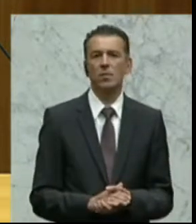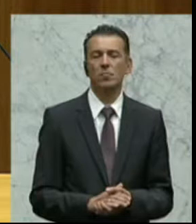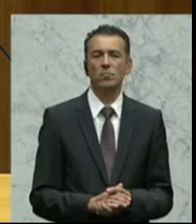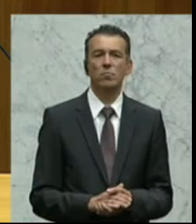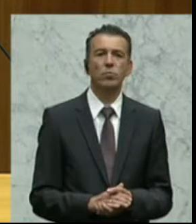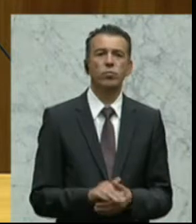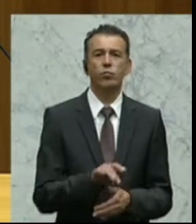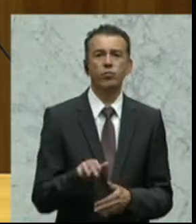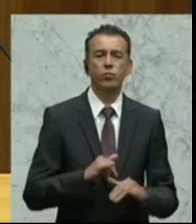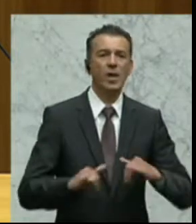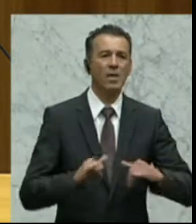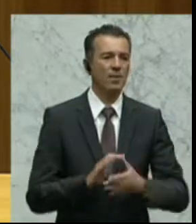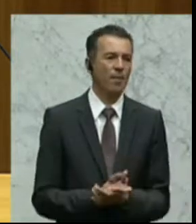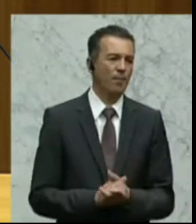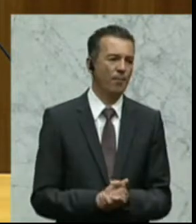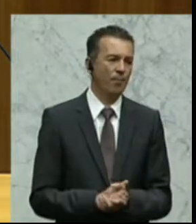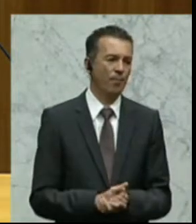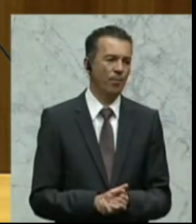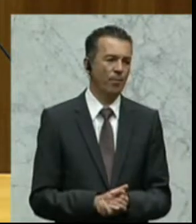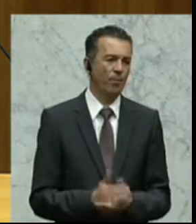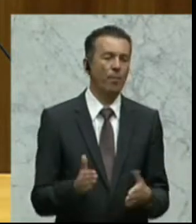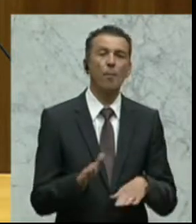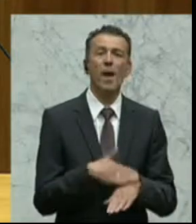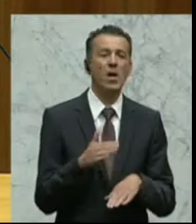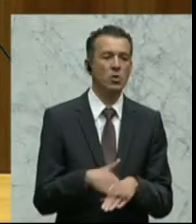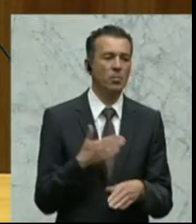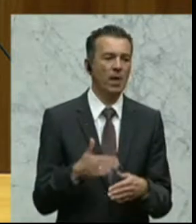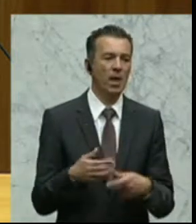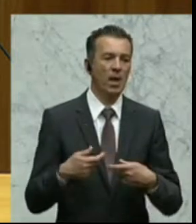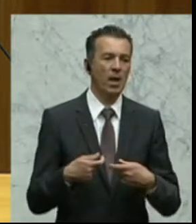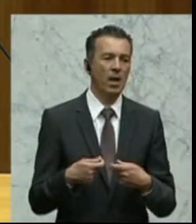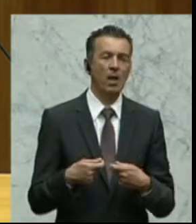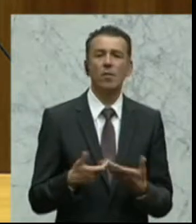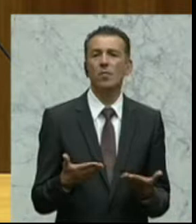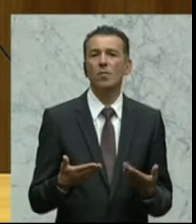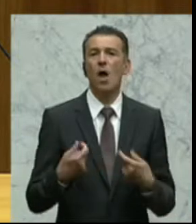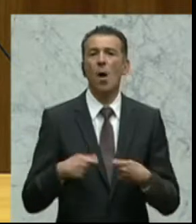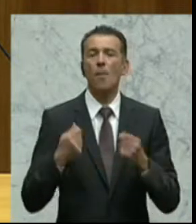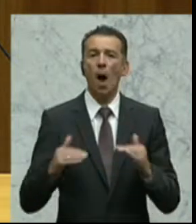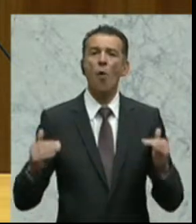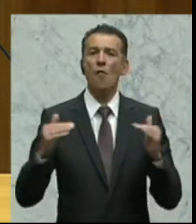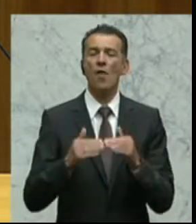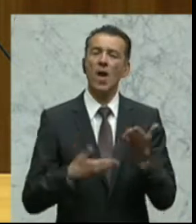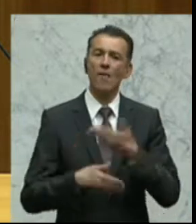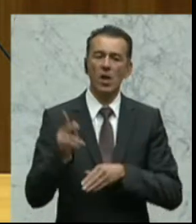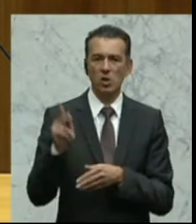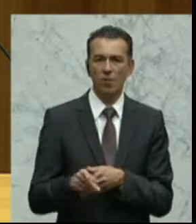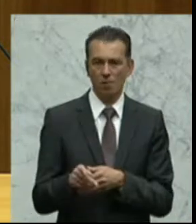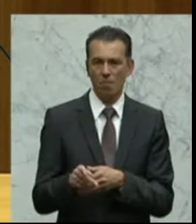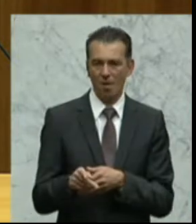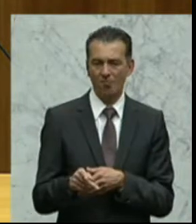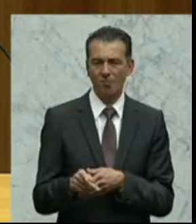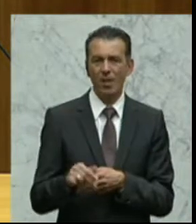kam. Nehmen Sie sich ein Beispiel am Bau Fair der Wirtschaftskammer. Dort hat er die Innung erkannt, mit